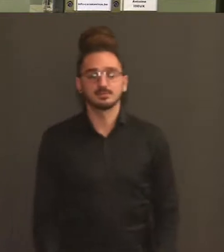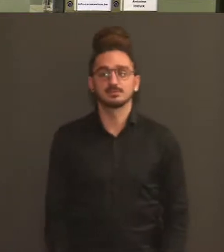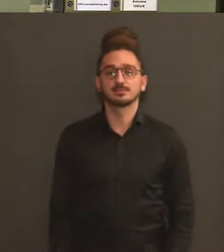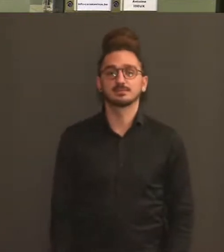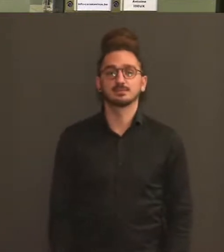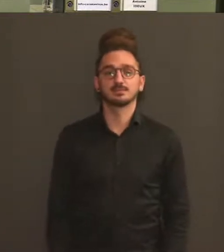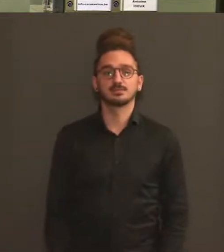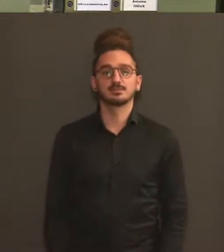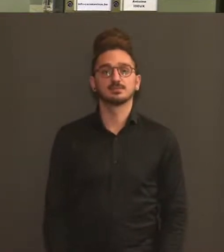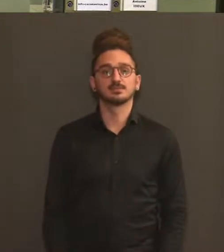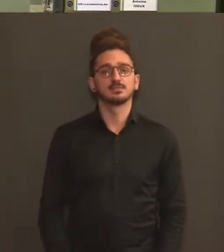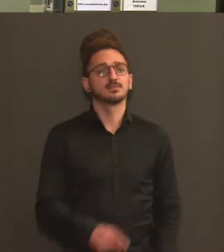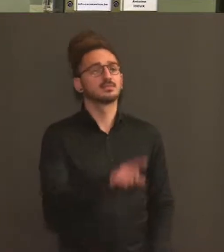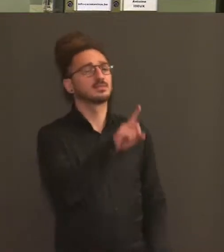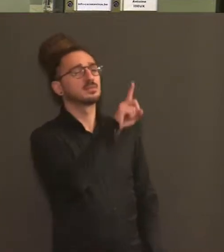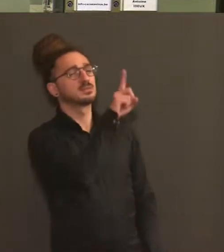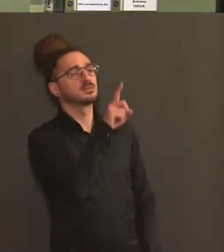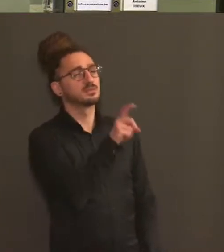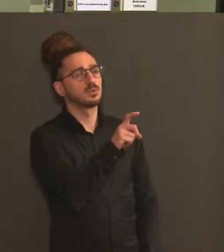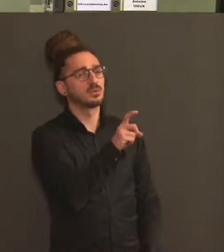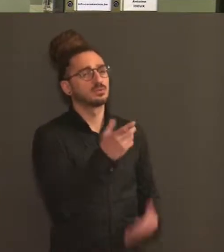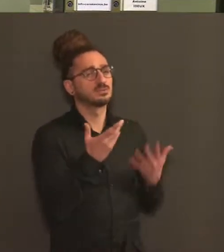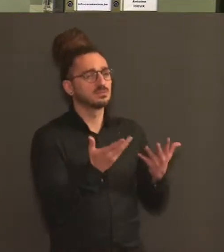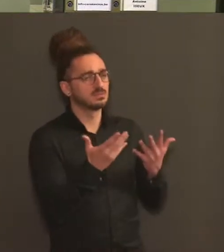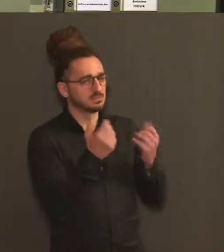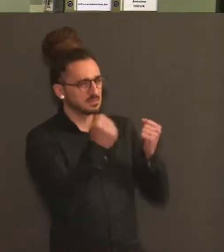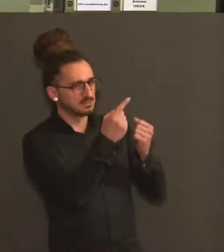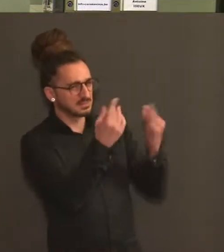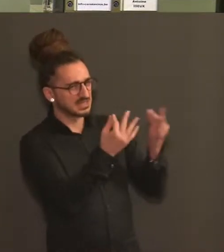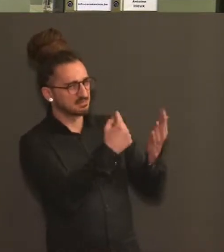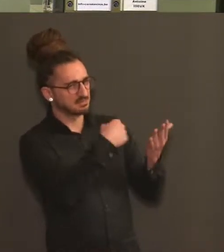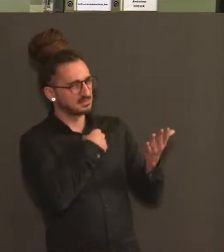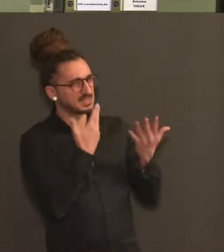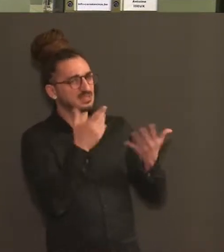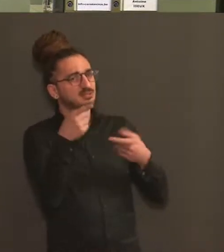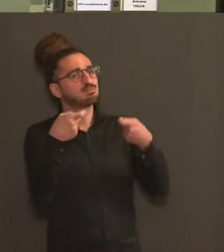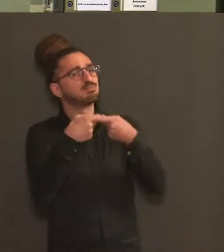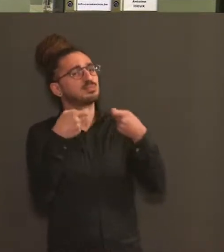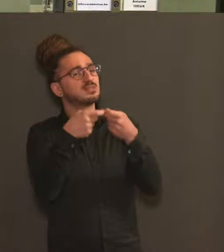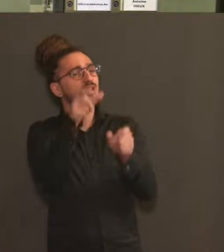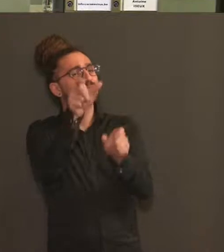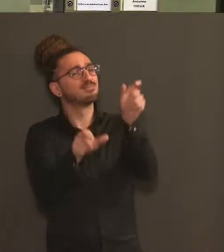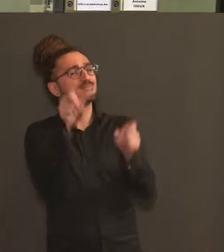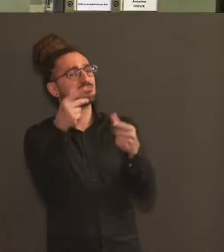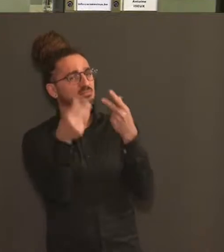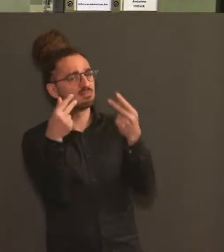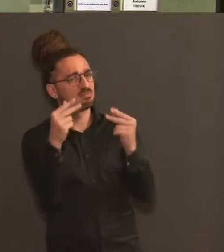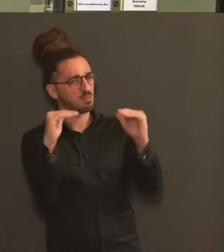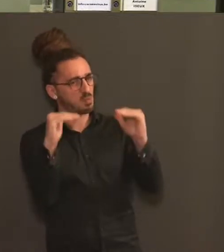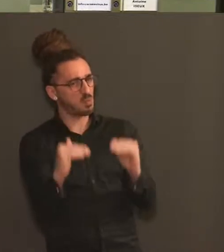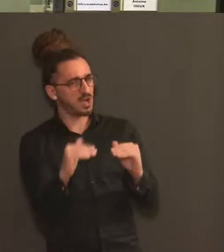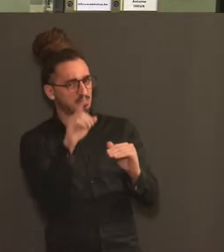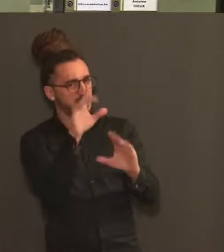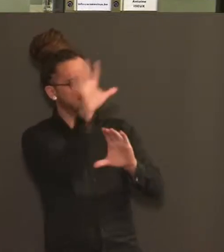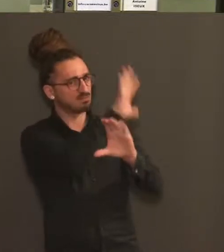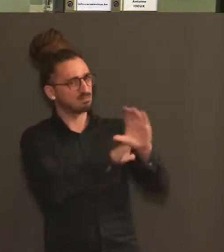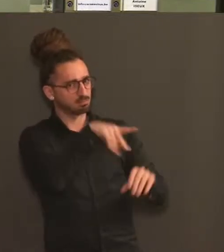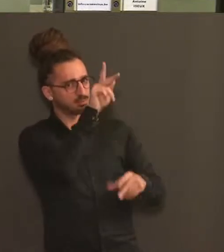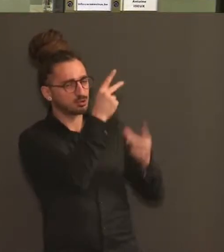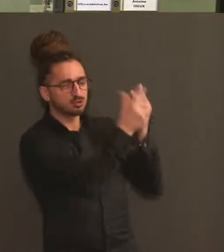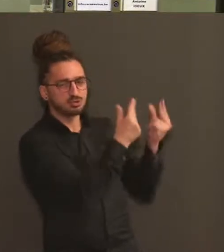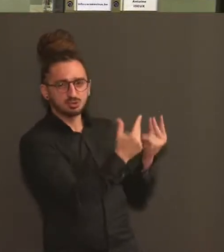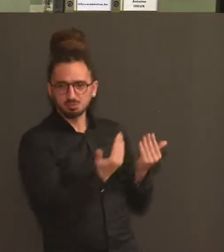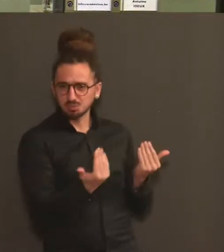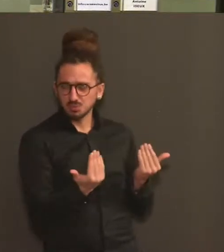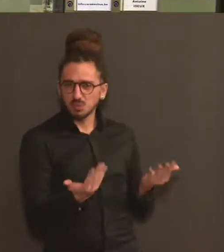Comment expliquer que les taux de vaccination à Bruxelles est moins élevé que dans les autres régions? Les personnes qui sont